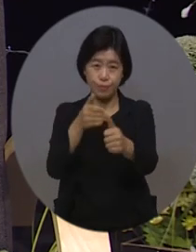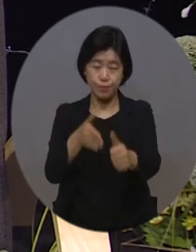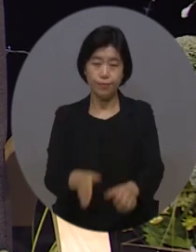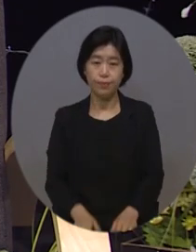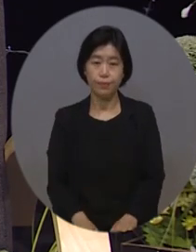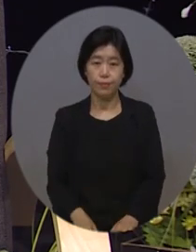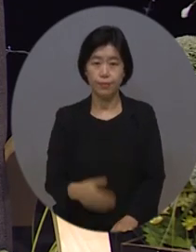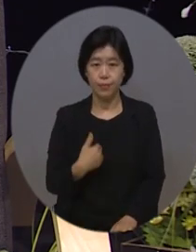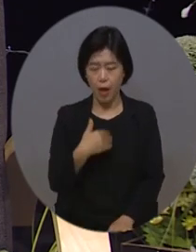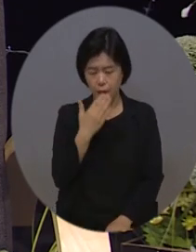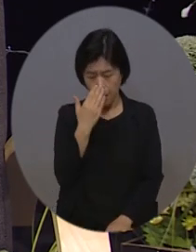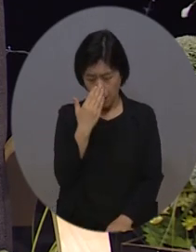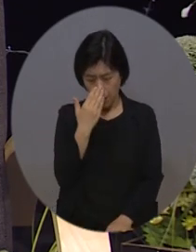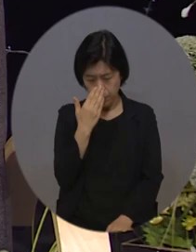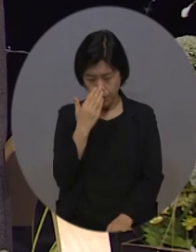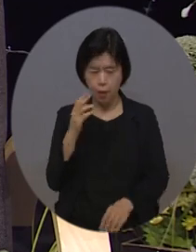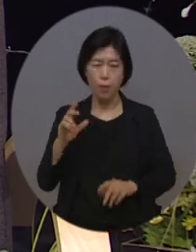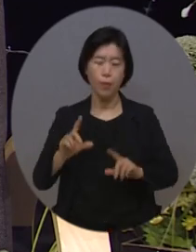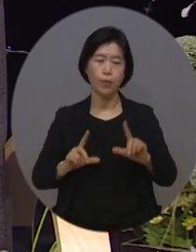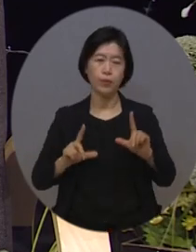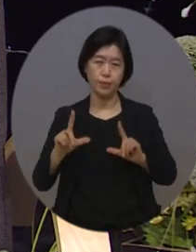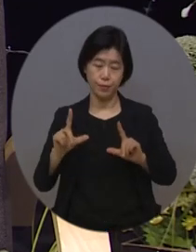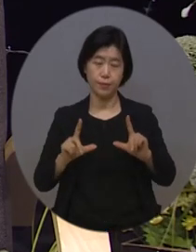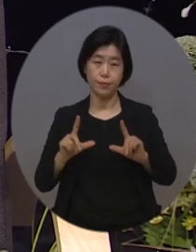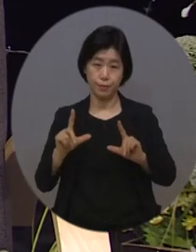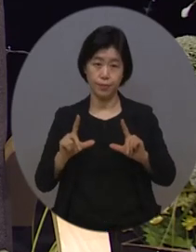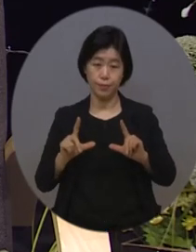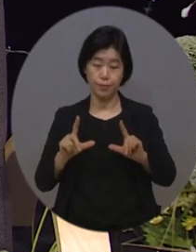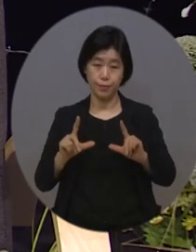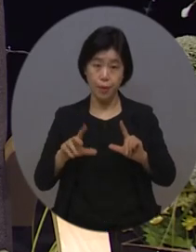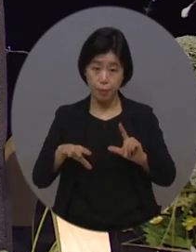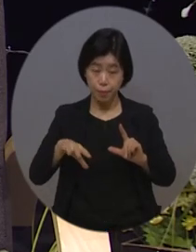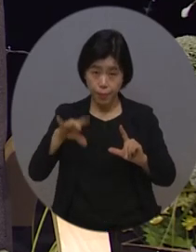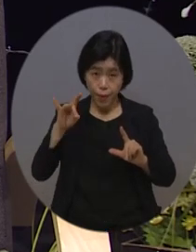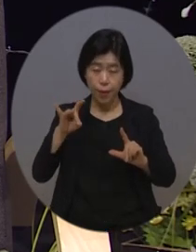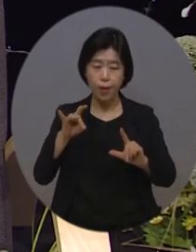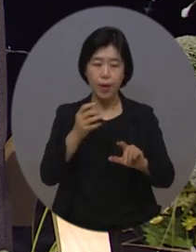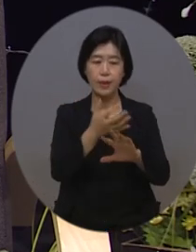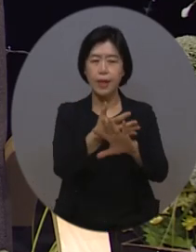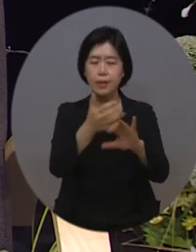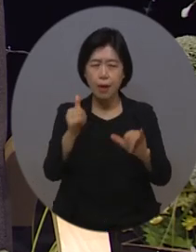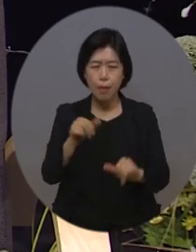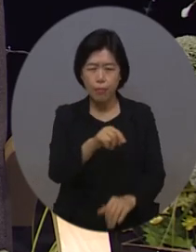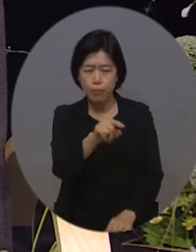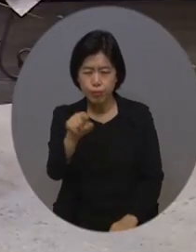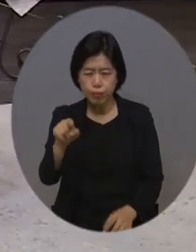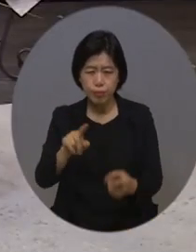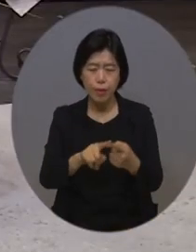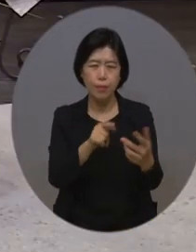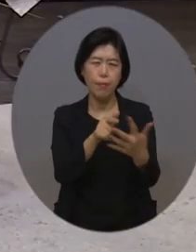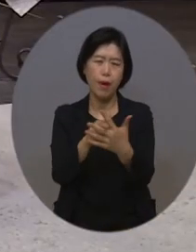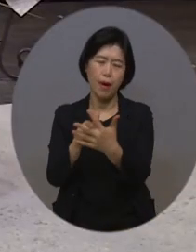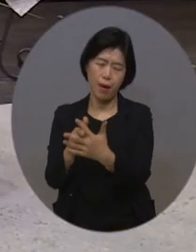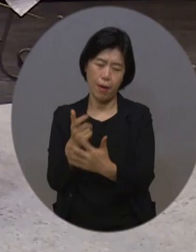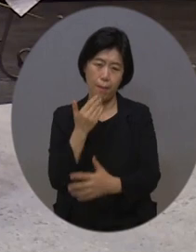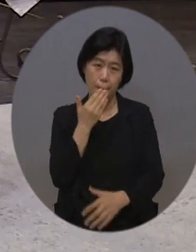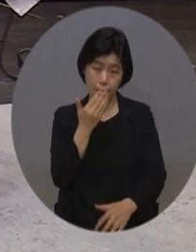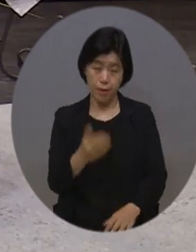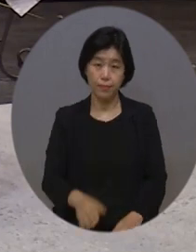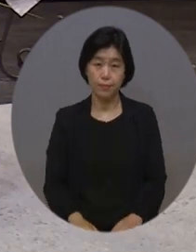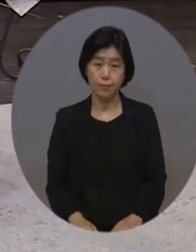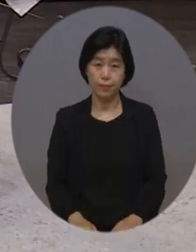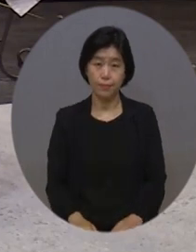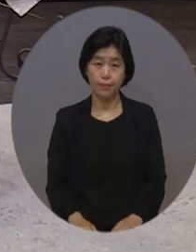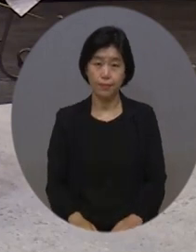나를 낮춘 자세는 타자라는 악보를 제대로 읽는 밝은 눈이 되어줄 것입니다. 나를 대신 앓고 있는